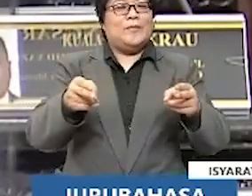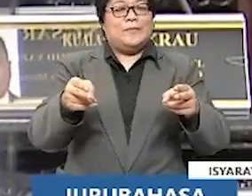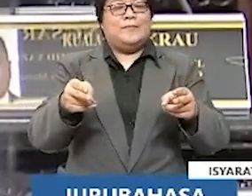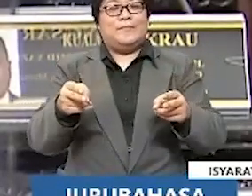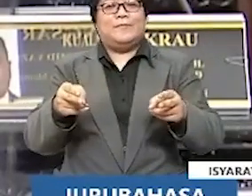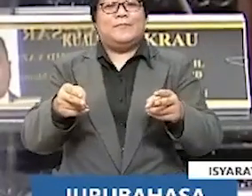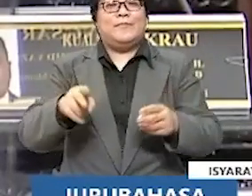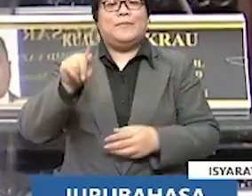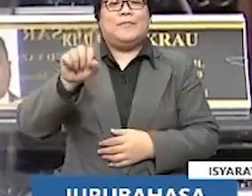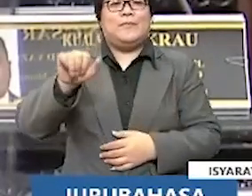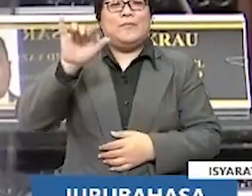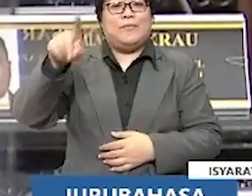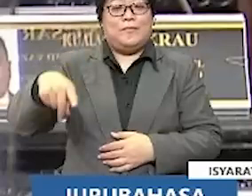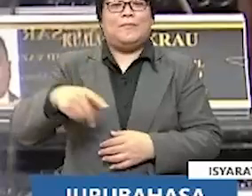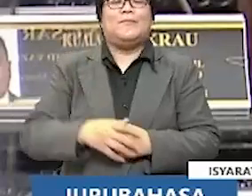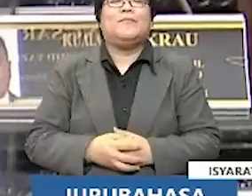Amat Tan Sri Yang Bertua,